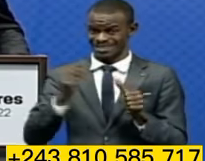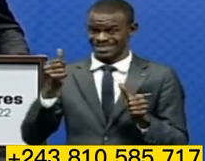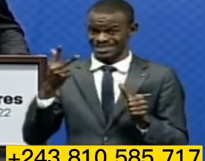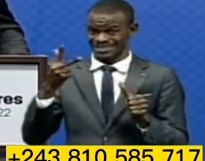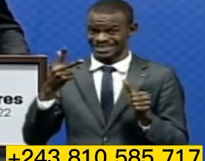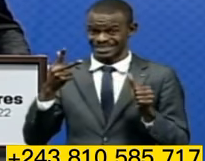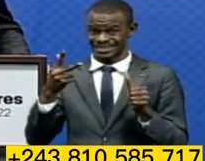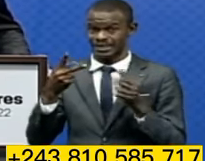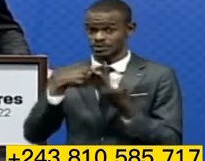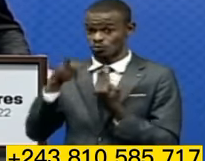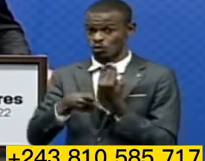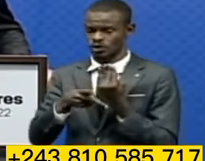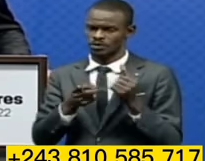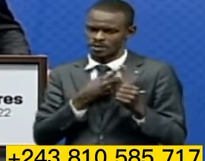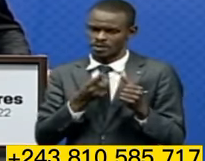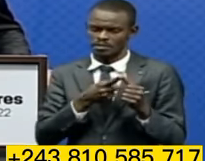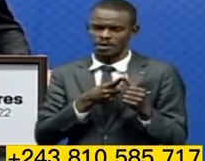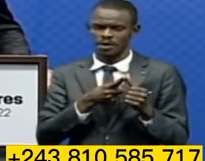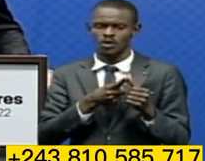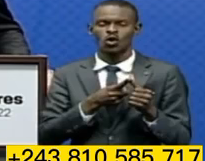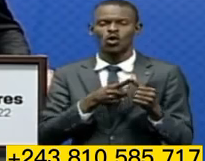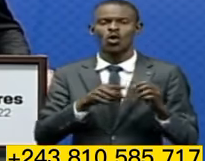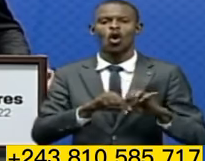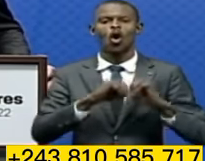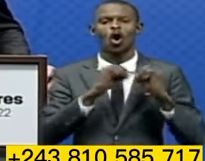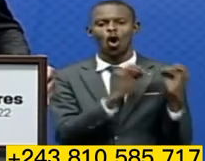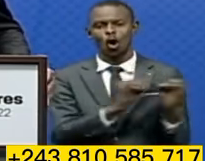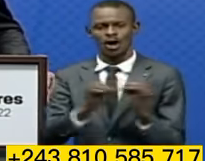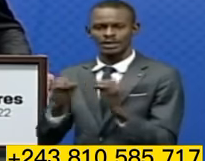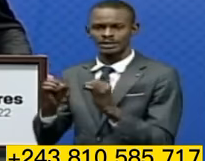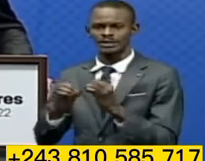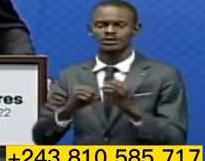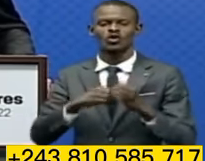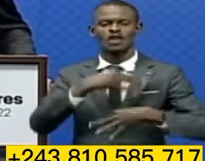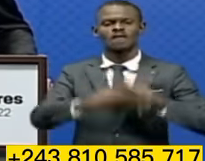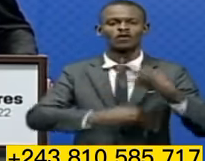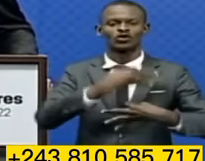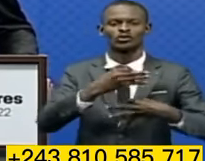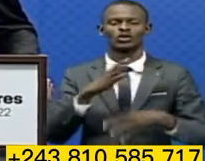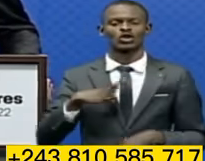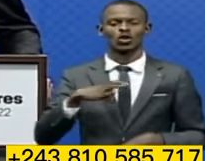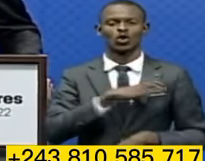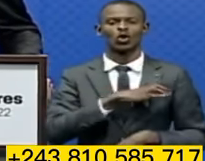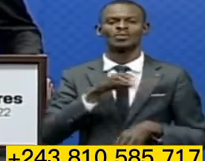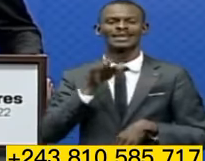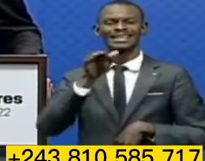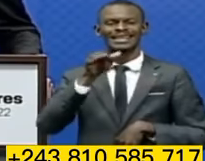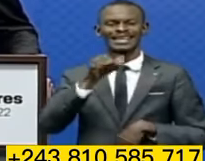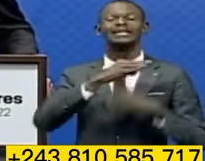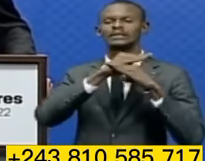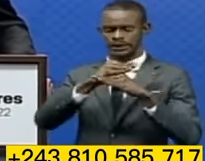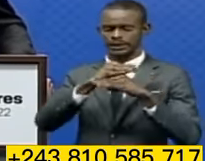portant création, organisation et fonctionnement des comités provinciaux et locaux de sécurité. Le vice-premier ministre, ministre